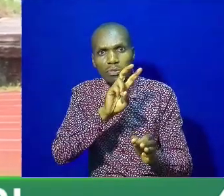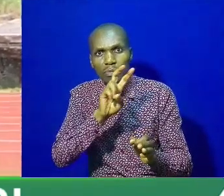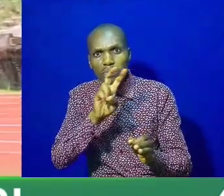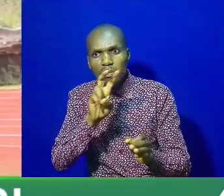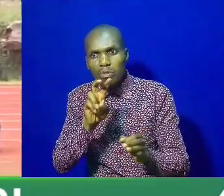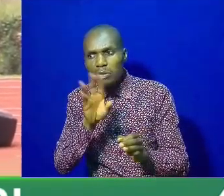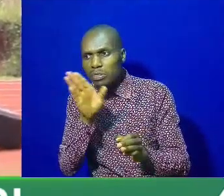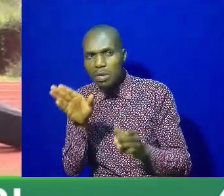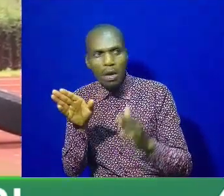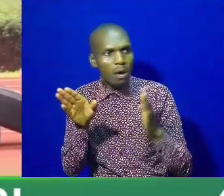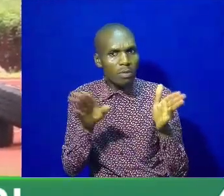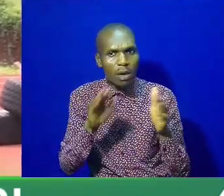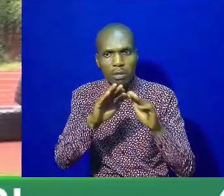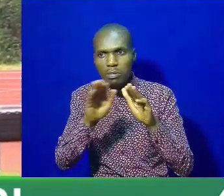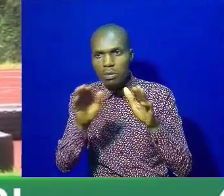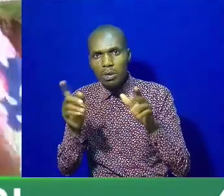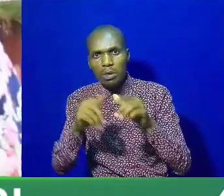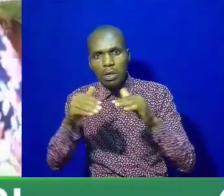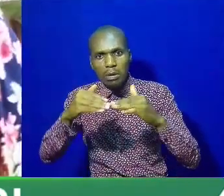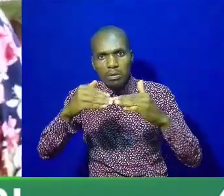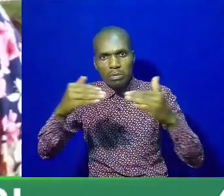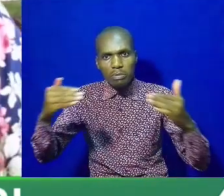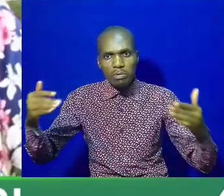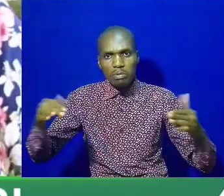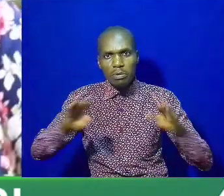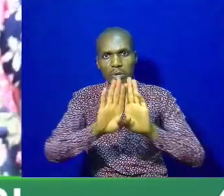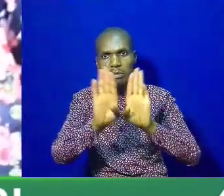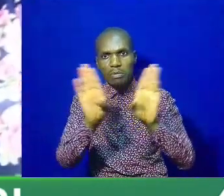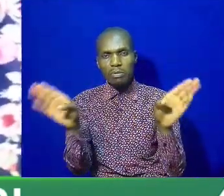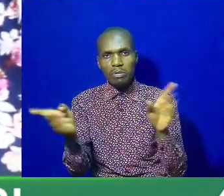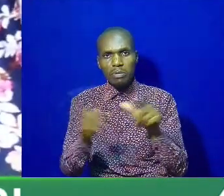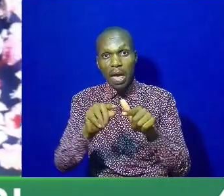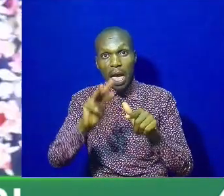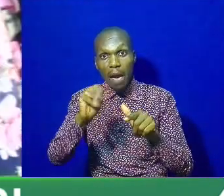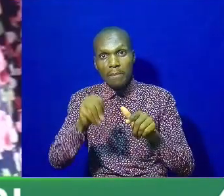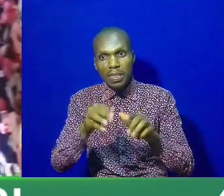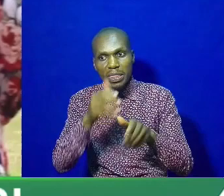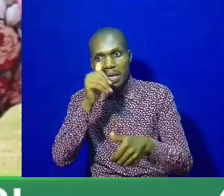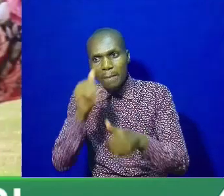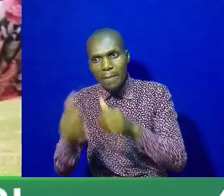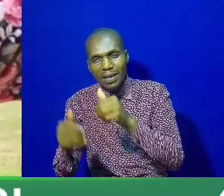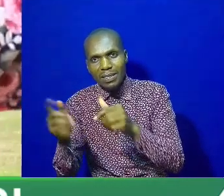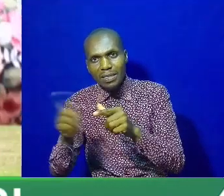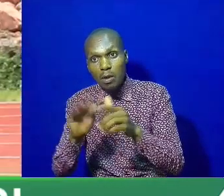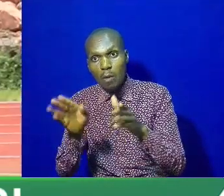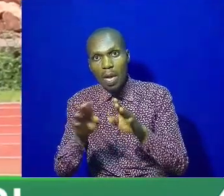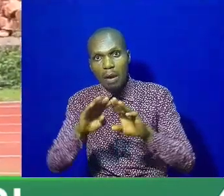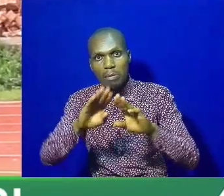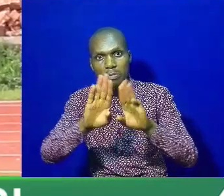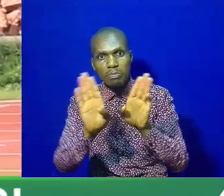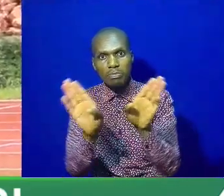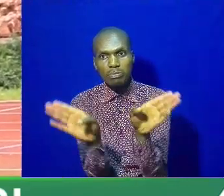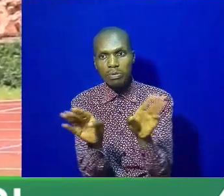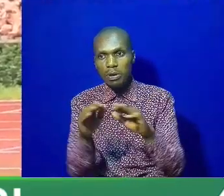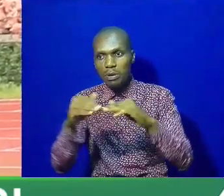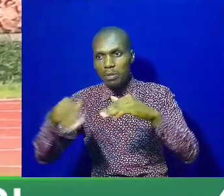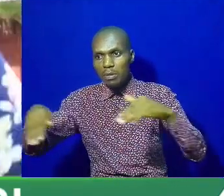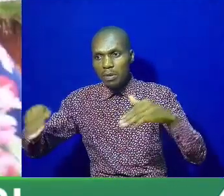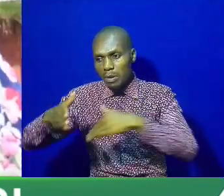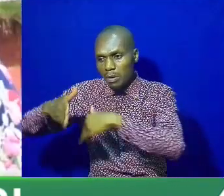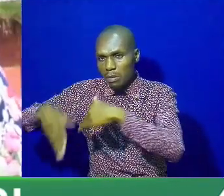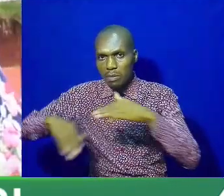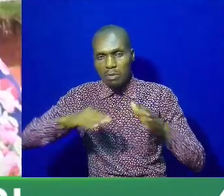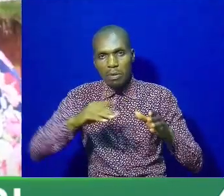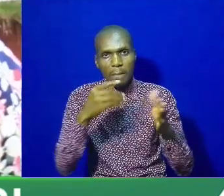kando ase na tutara weke wall. Tawa punga baito ase mburiba weti mroche gari ase wall tutara weka chive ya sowe